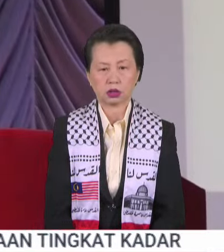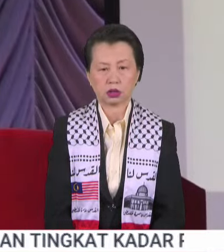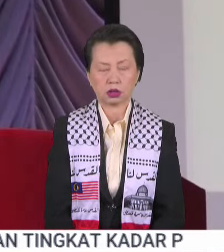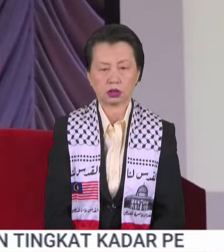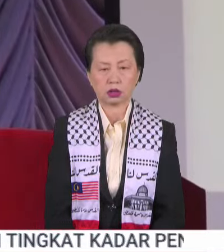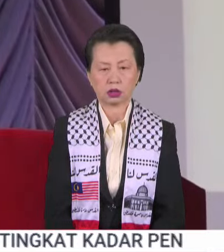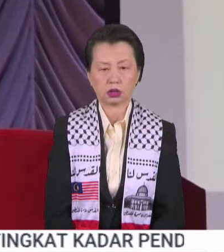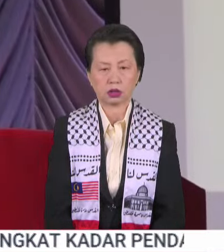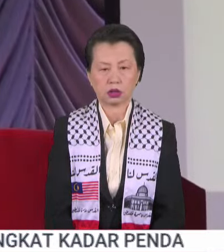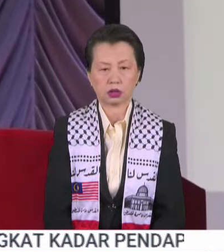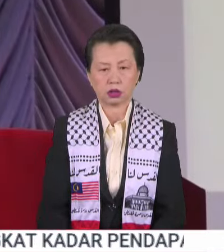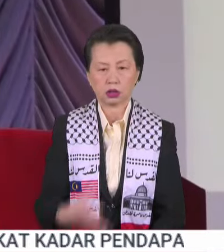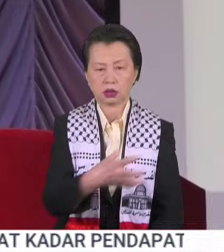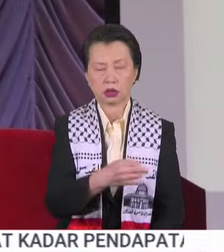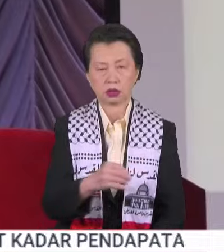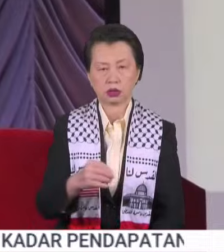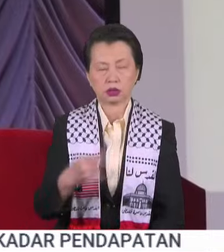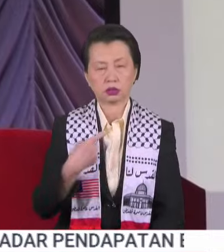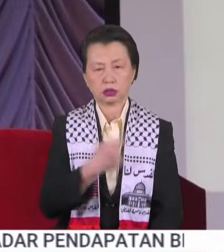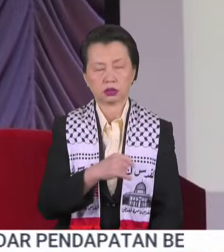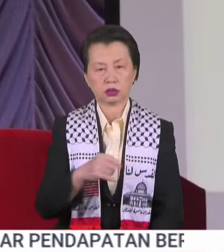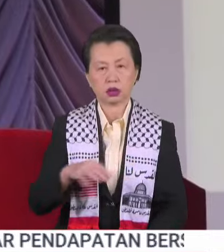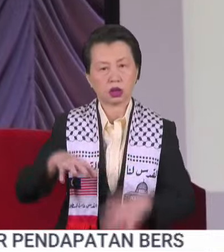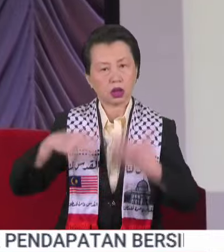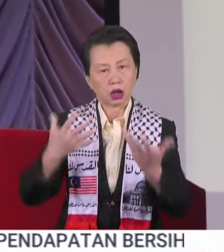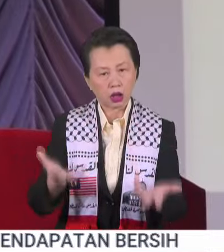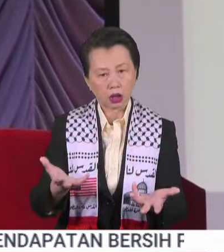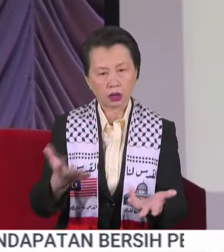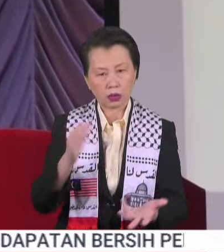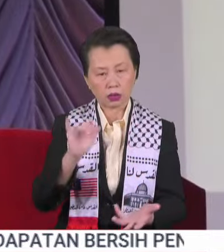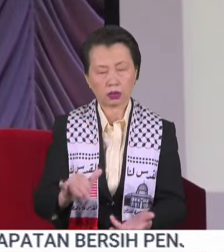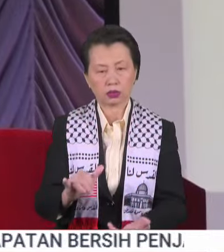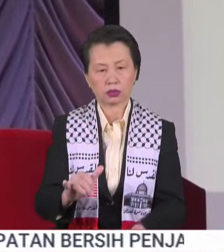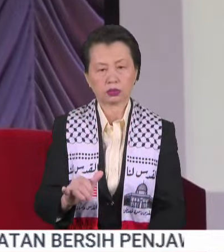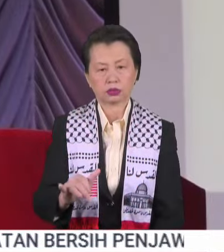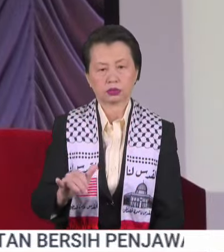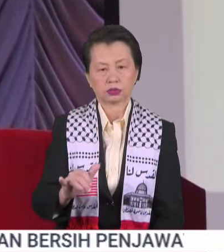pertama, bagaimana YP itu